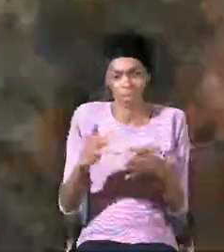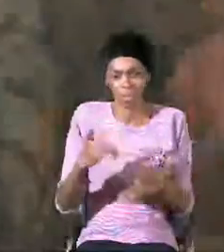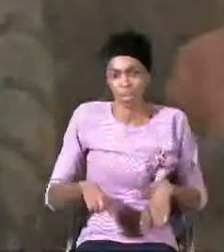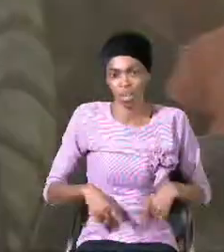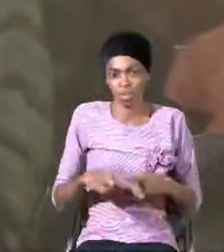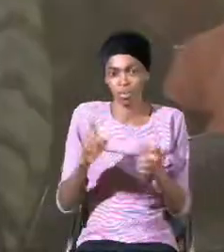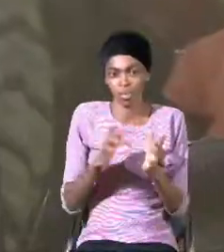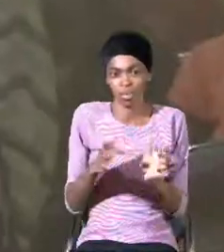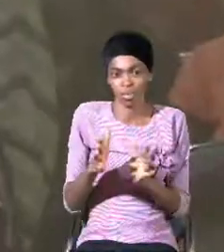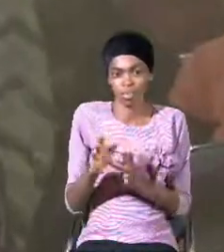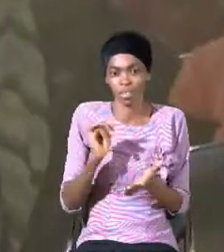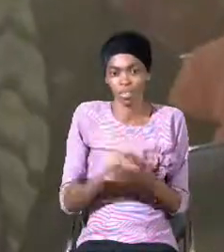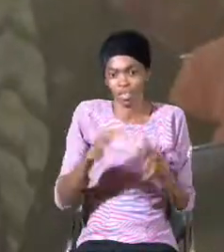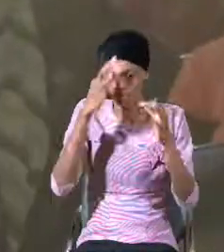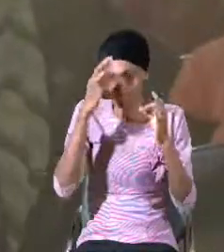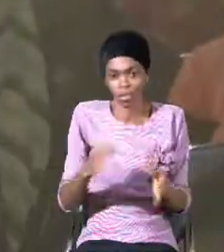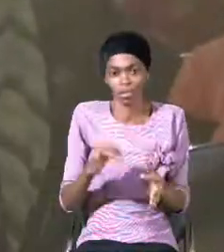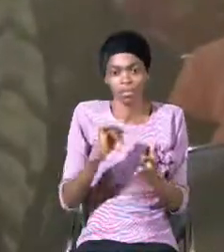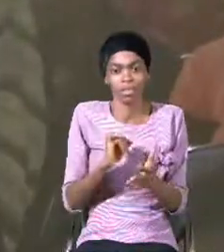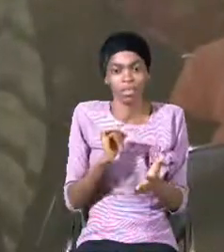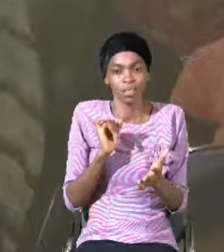La décision aujourd'hui.